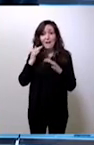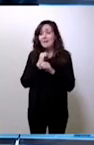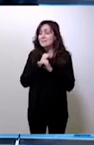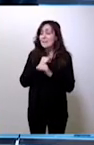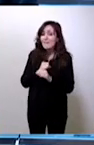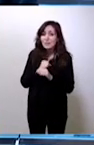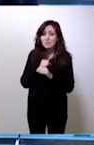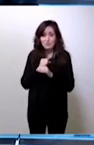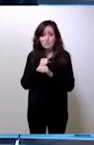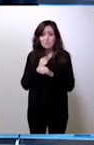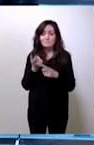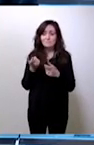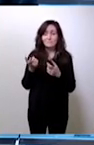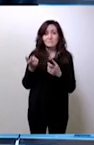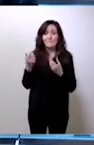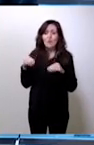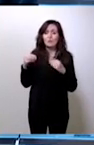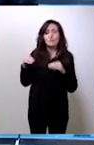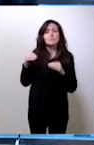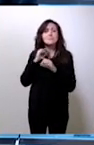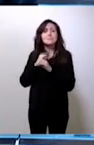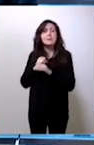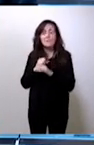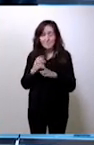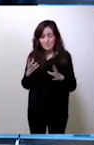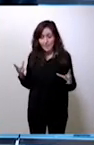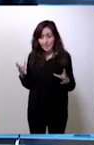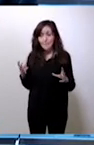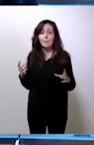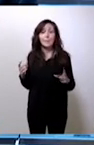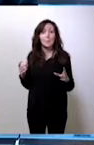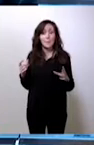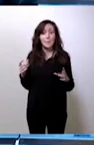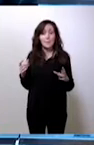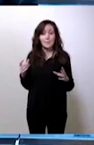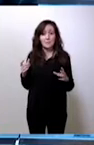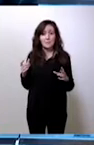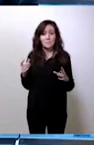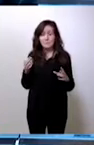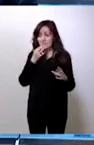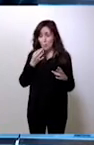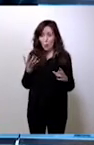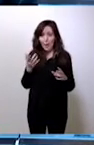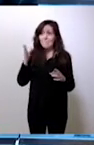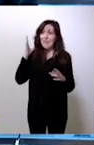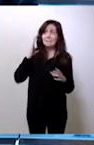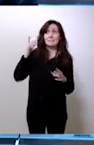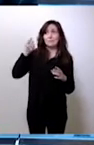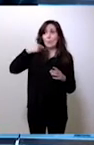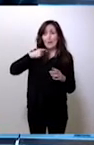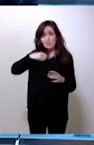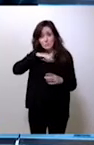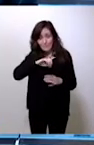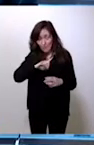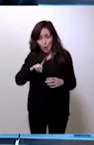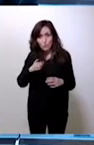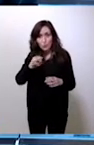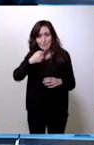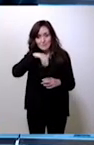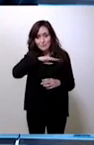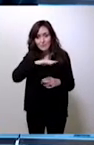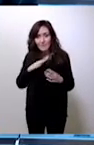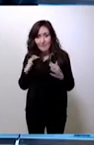et de l'esclavage plus largement est que nous ne sommes pas responsables du passé, mais nous sommes responsables du présent et de